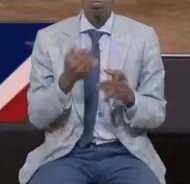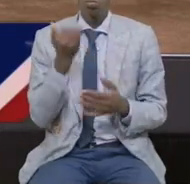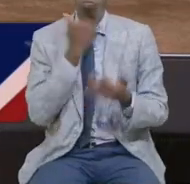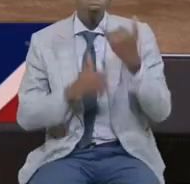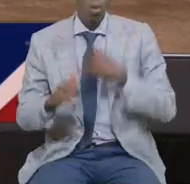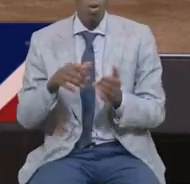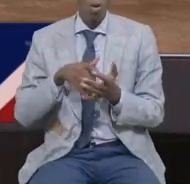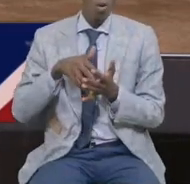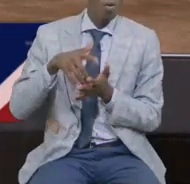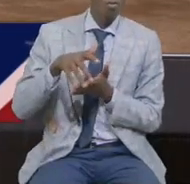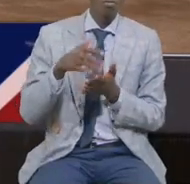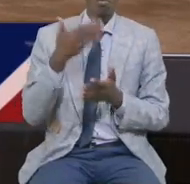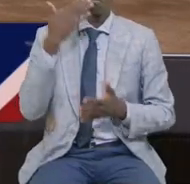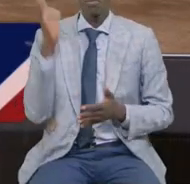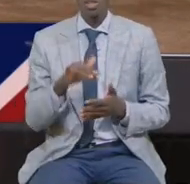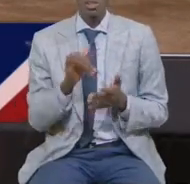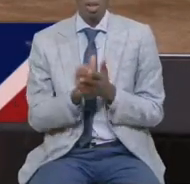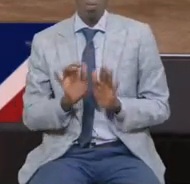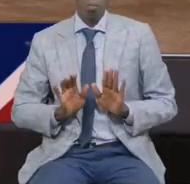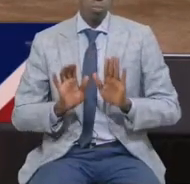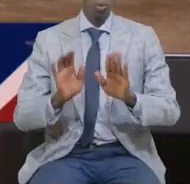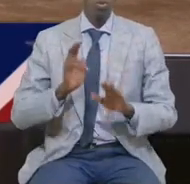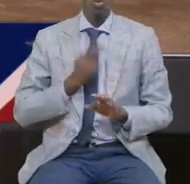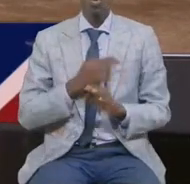que quelqu'un nous pousse, nous traite,